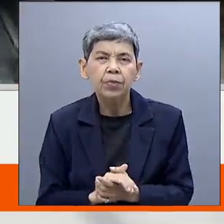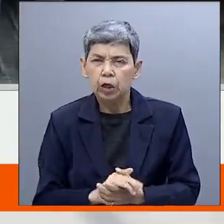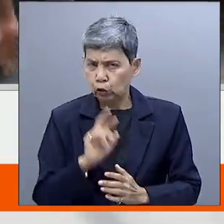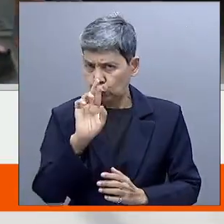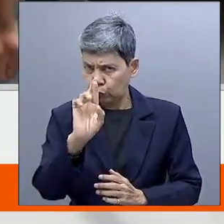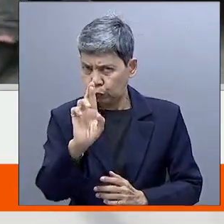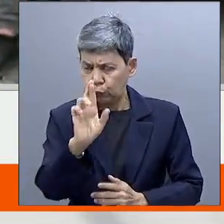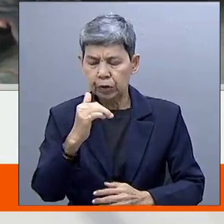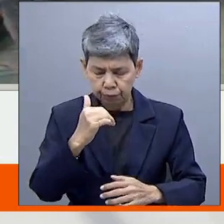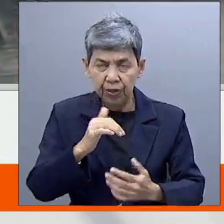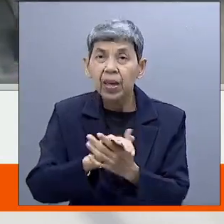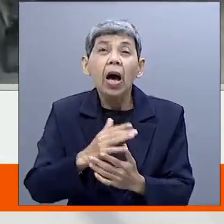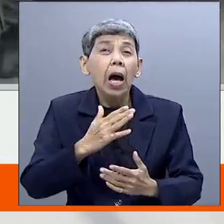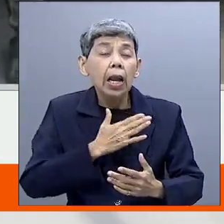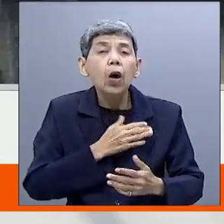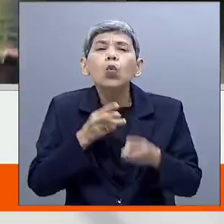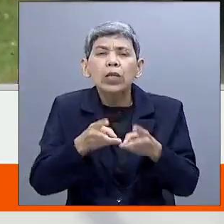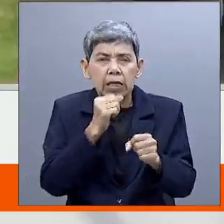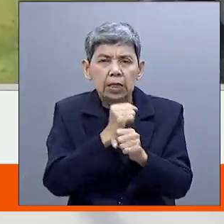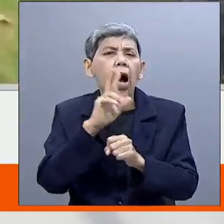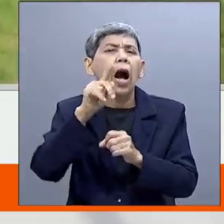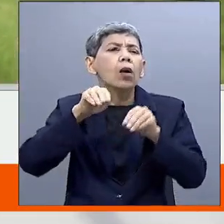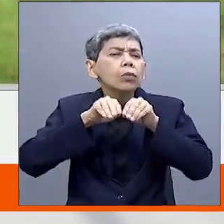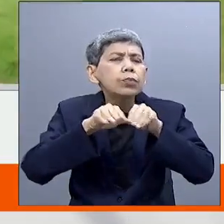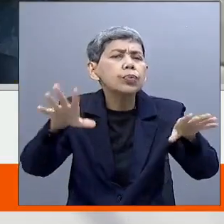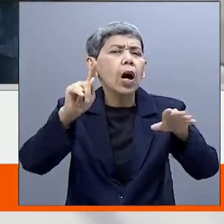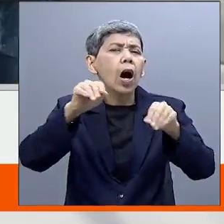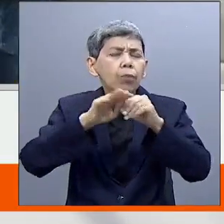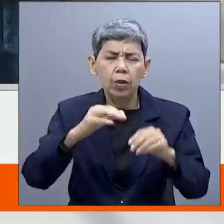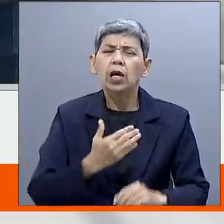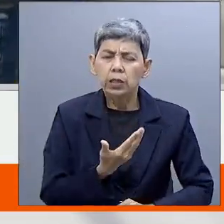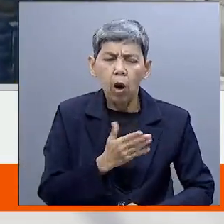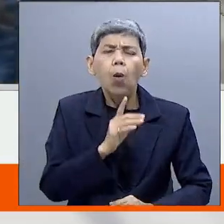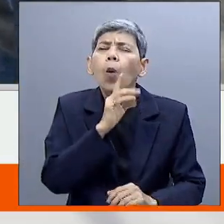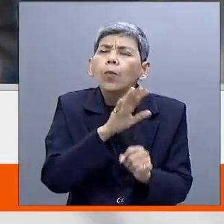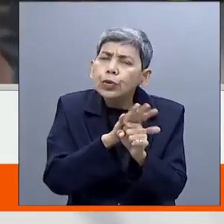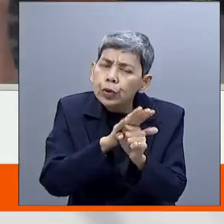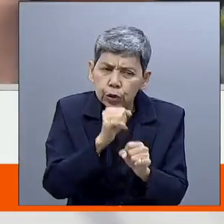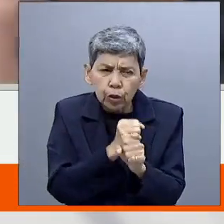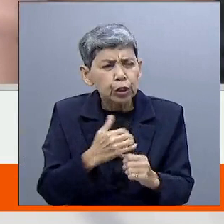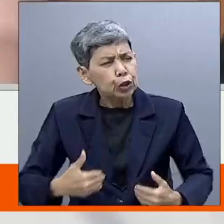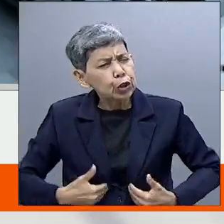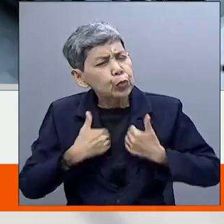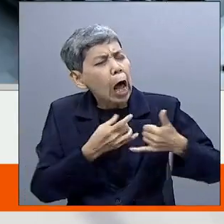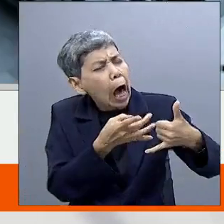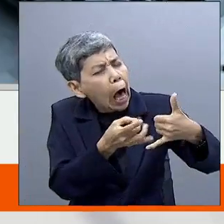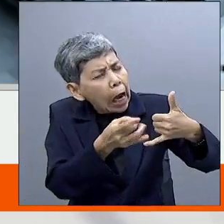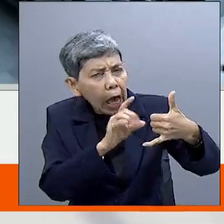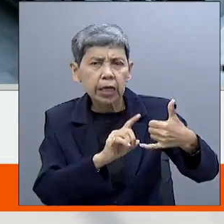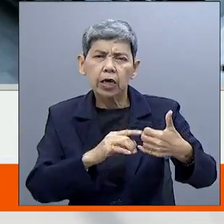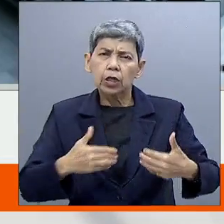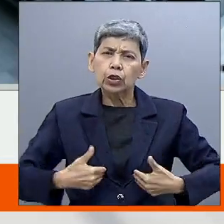ะนั้นจริงๆแล้วเนี่ยเขาหลักของการเสนอข่าวในเรื่องเหล่านี้เนี่ยก็คือพยายามอย่าดราม่าไปเจาะชีวิตของเขาพยายามจะ